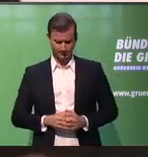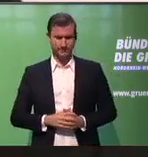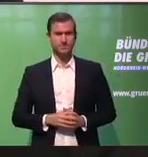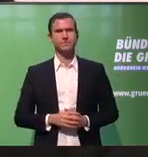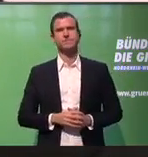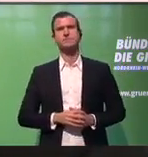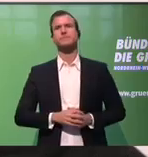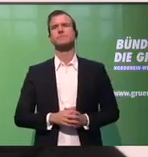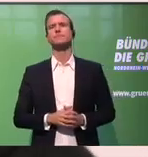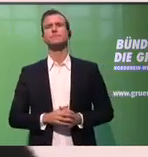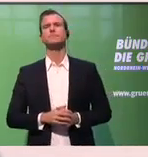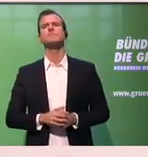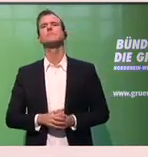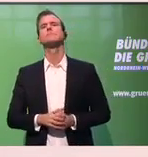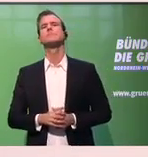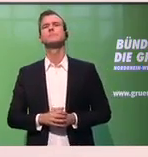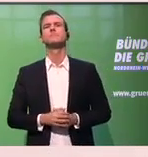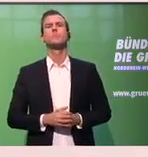Yes.